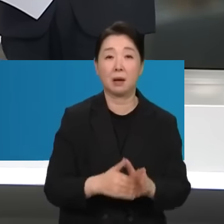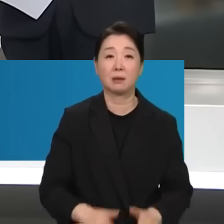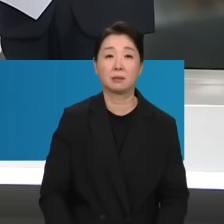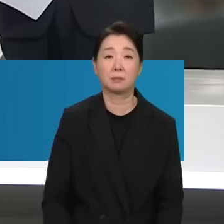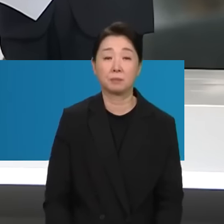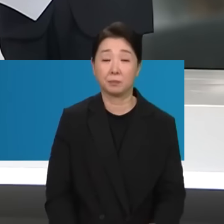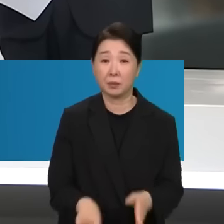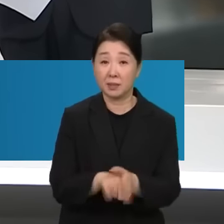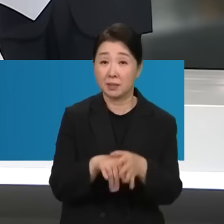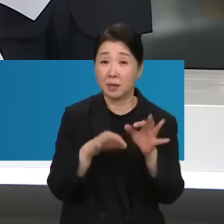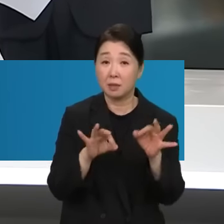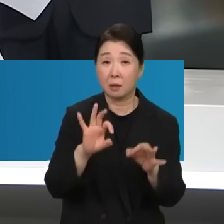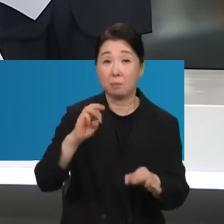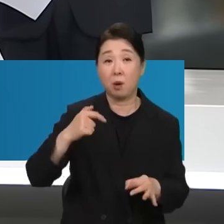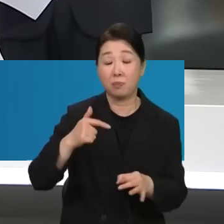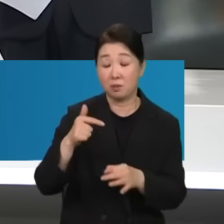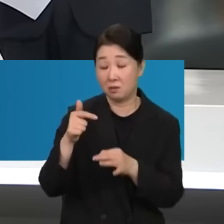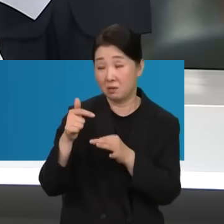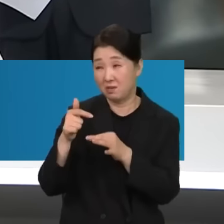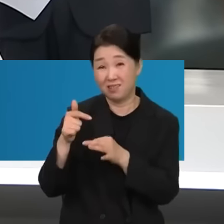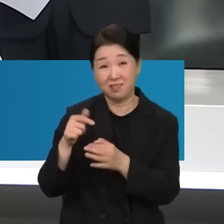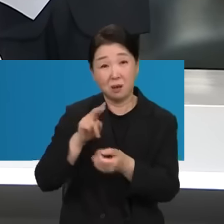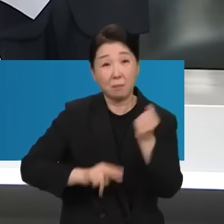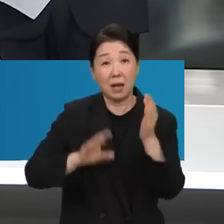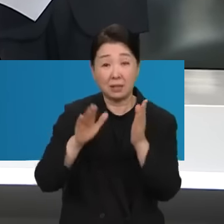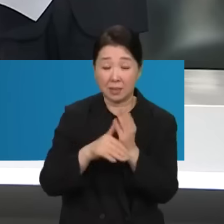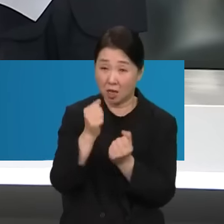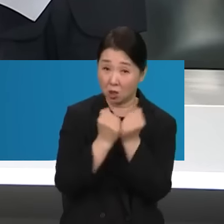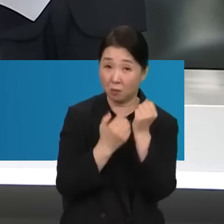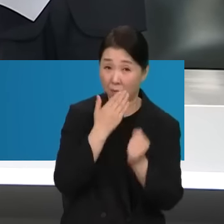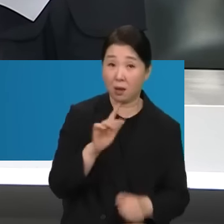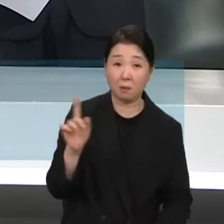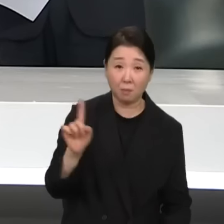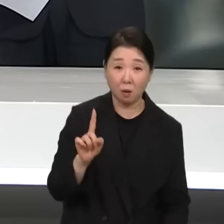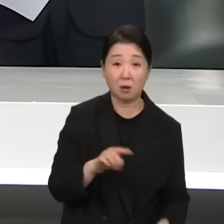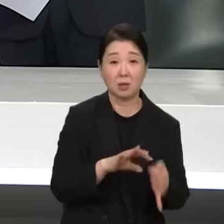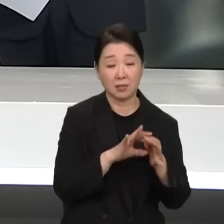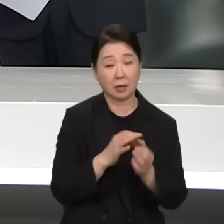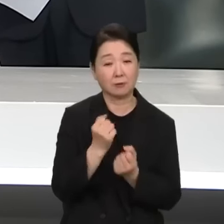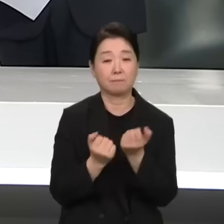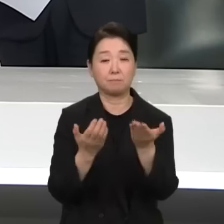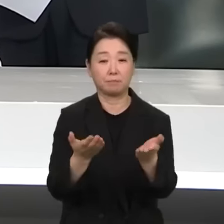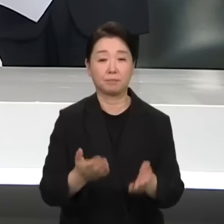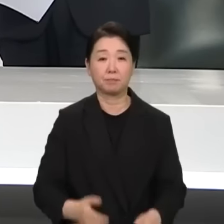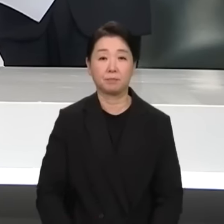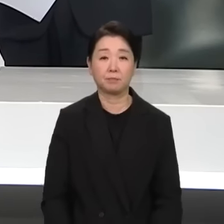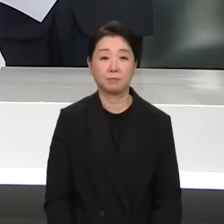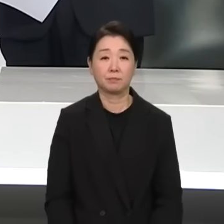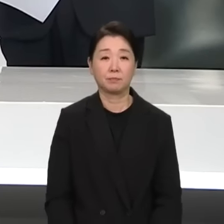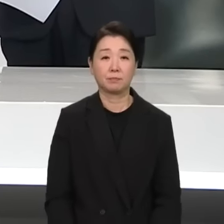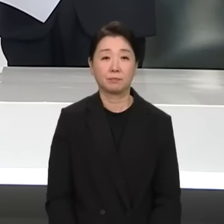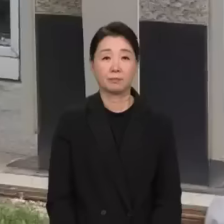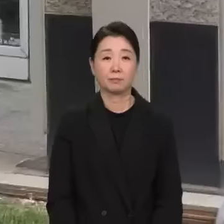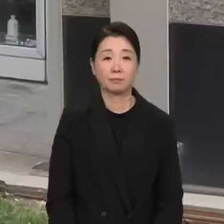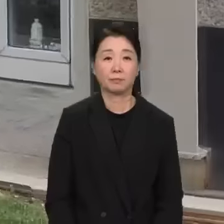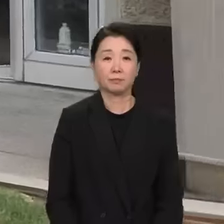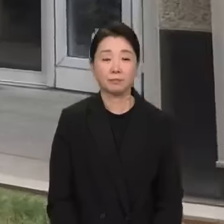과연 신한은행이 펀드를 팔 때 이런 점들을 제대로 설명했던 건지 계속해서 정혜성 기자입니다.